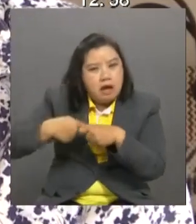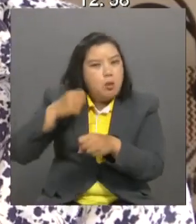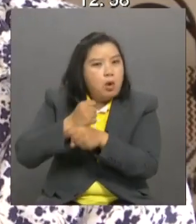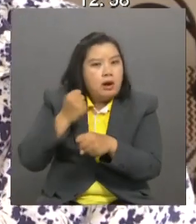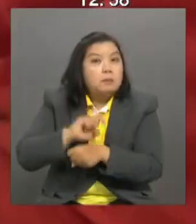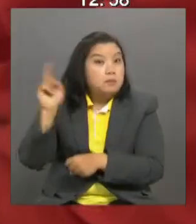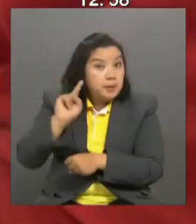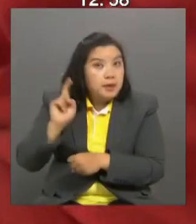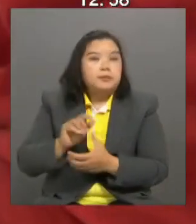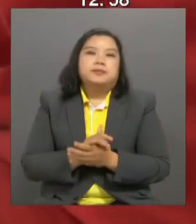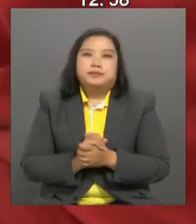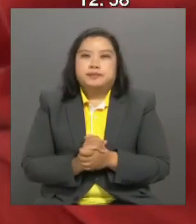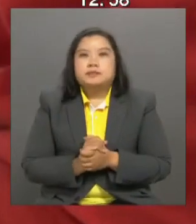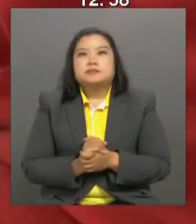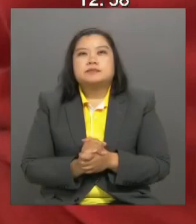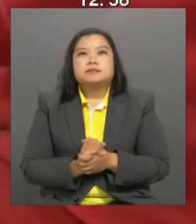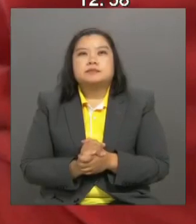ากน้อยเพียงไหน